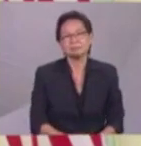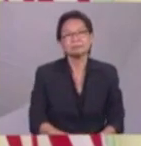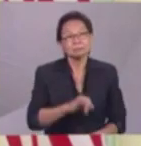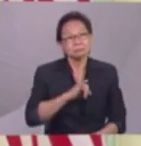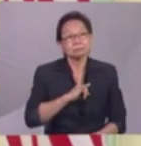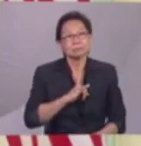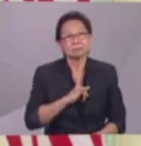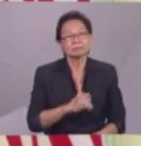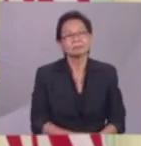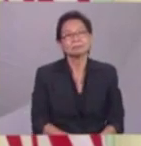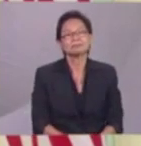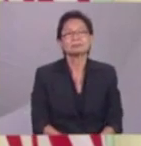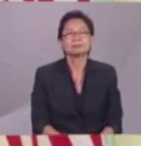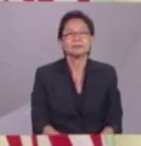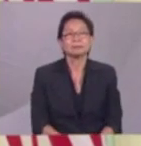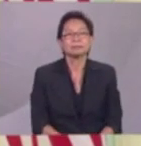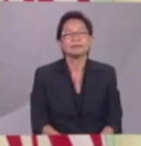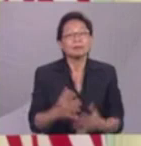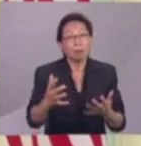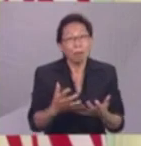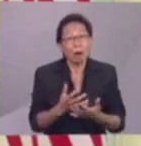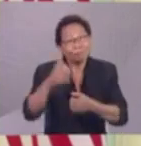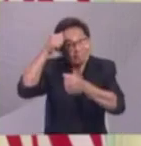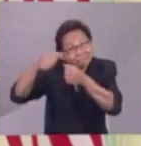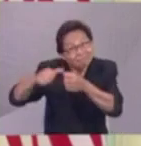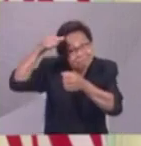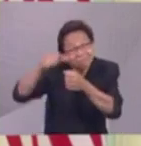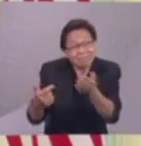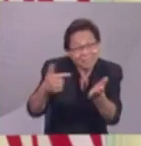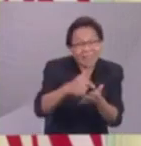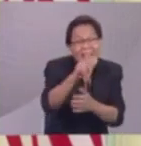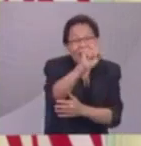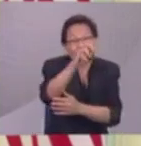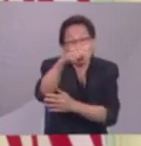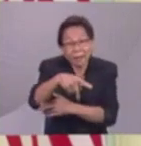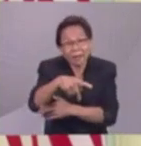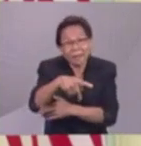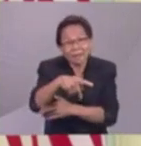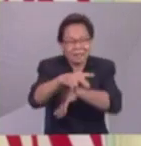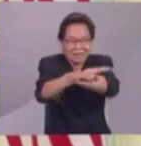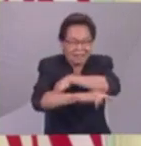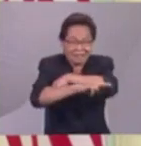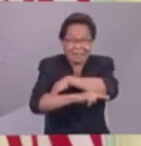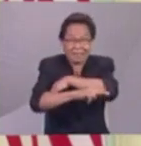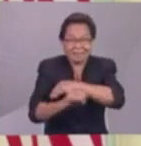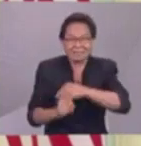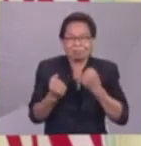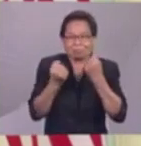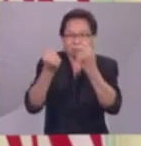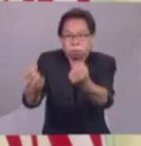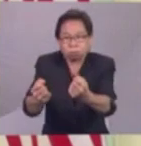Saya ingin mengingatkan sekali lagi bahawa SOP rentas negeri adalah